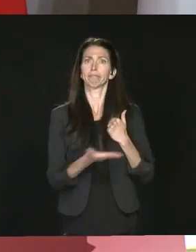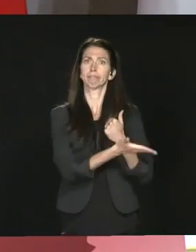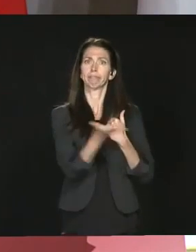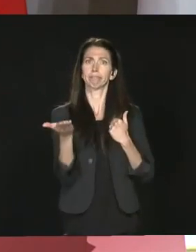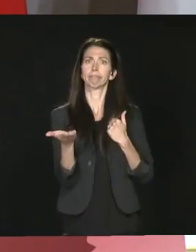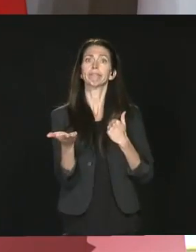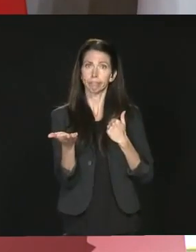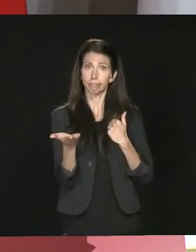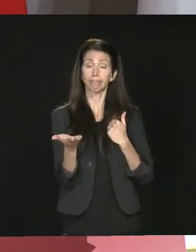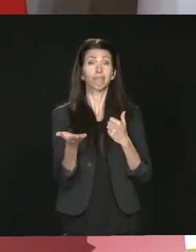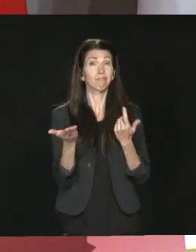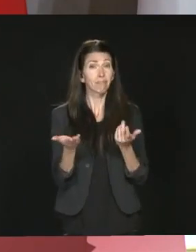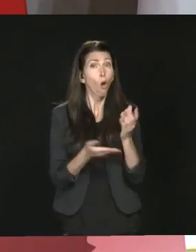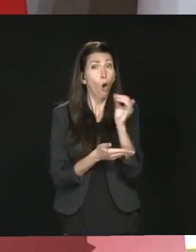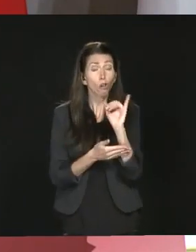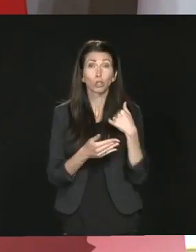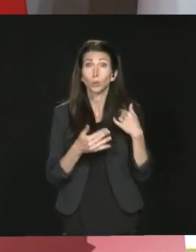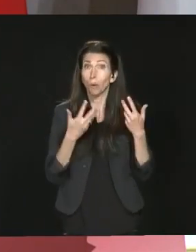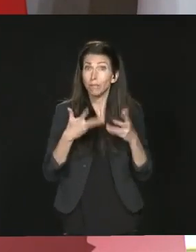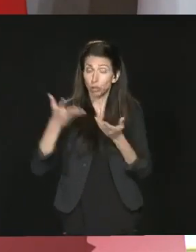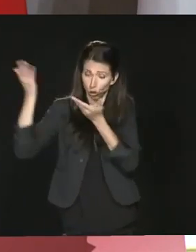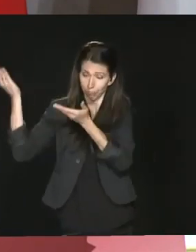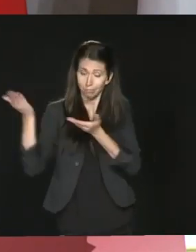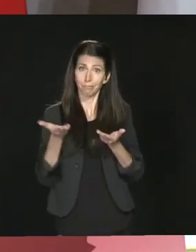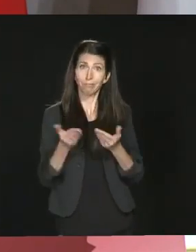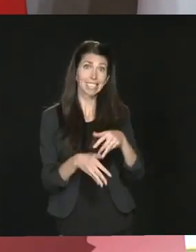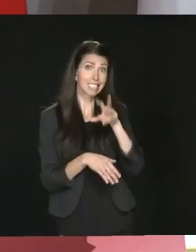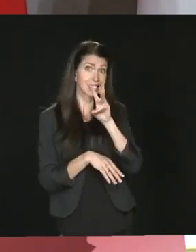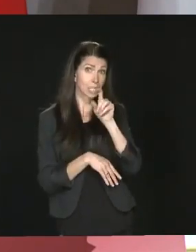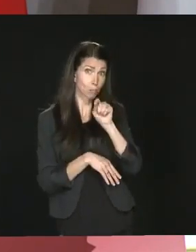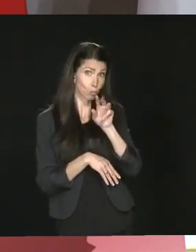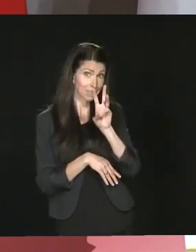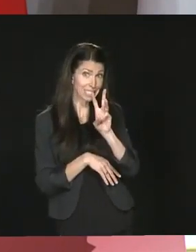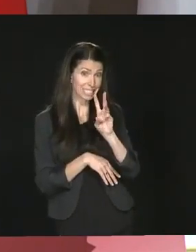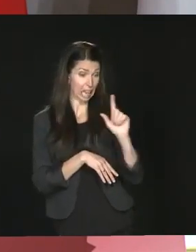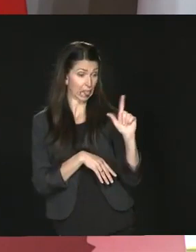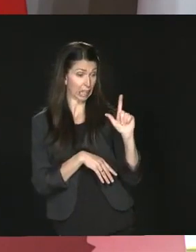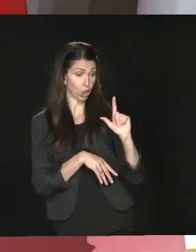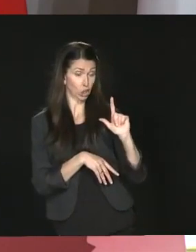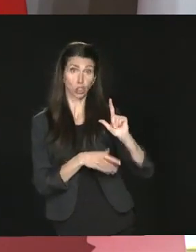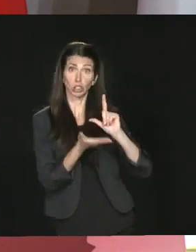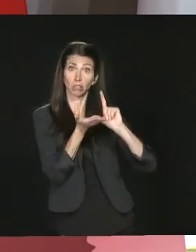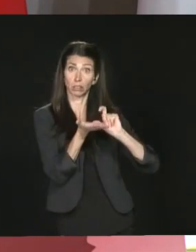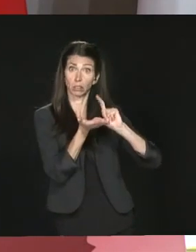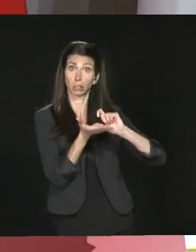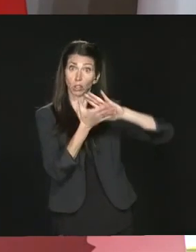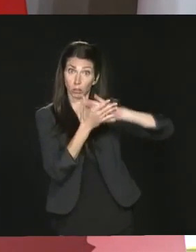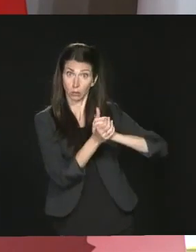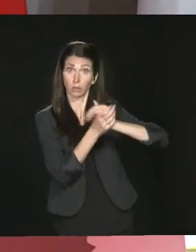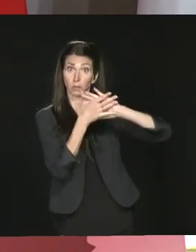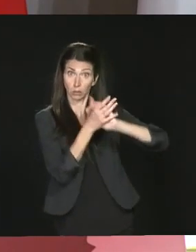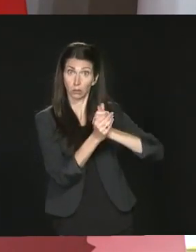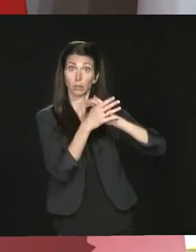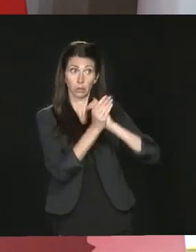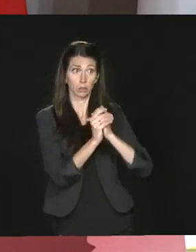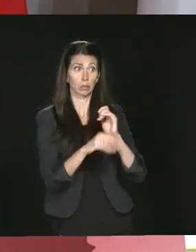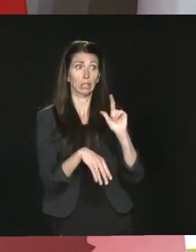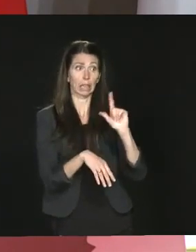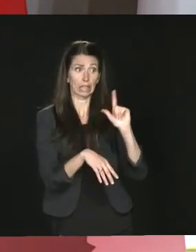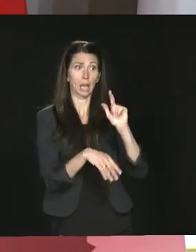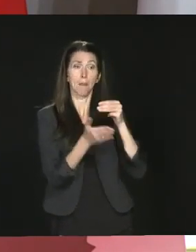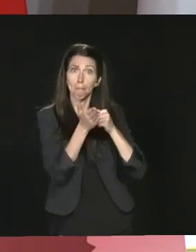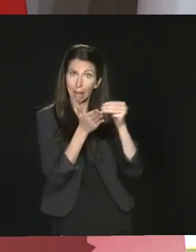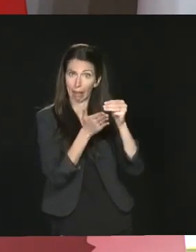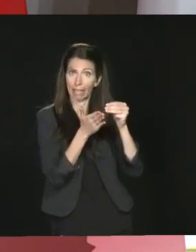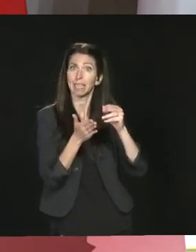6,6 millions de litres de désinfectants pour les mains, provenant surtout de fabricants canadiens. De